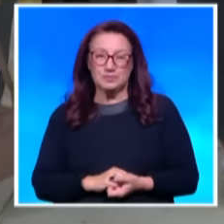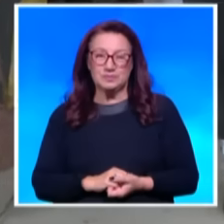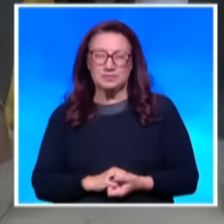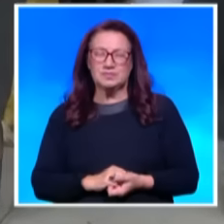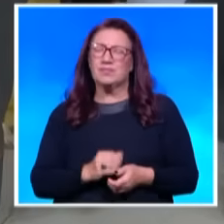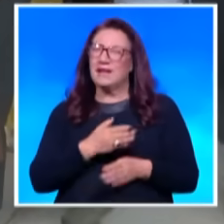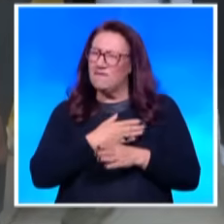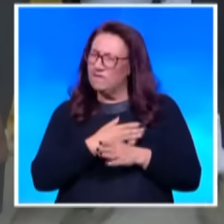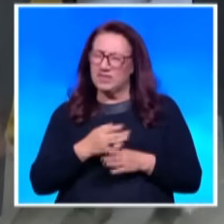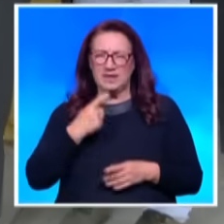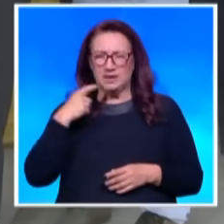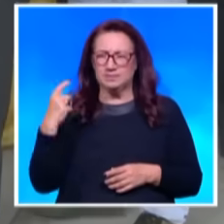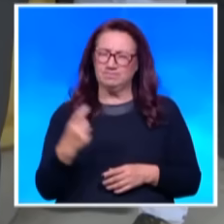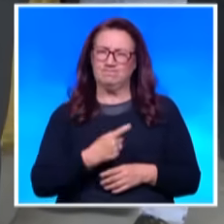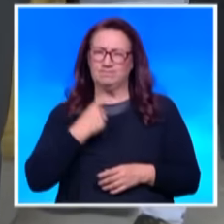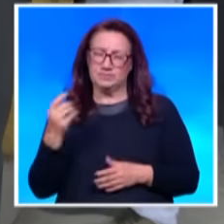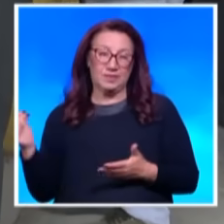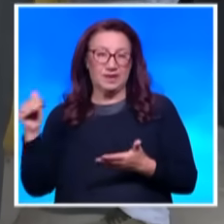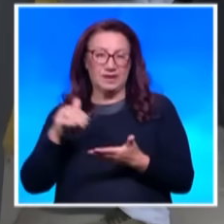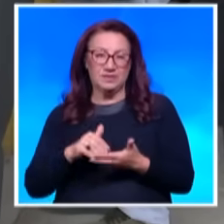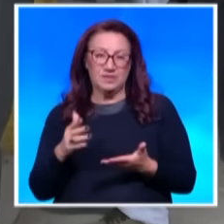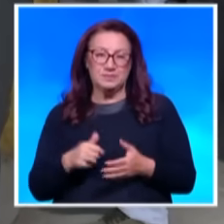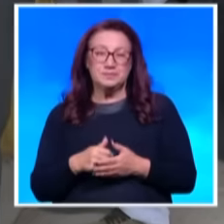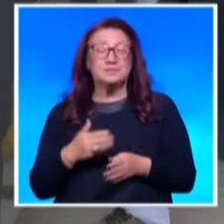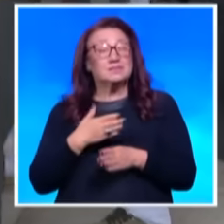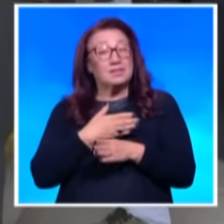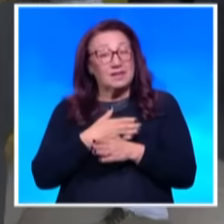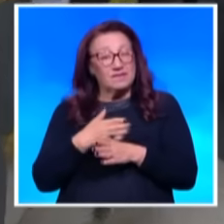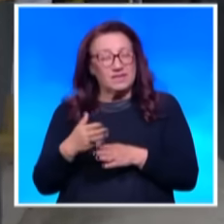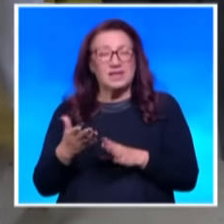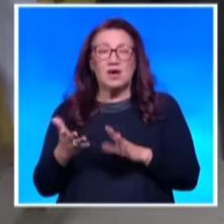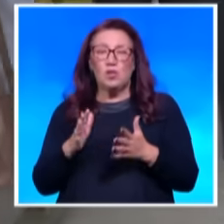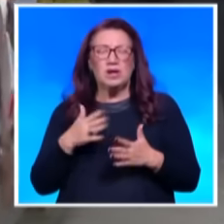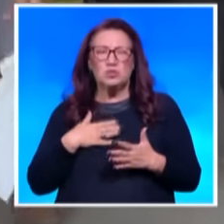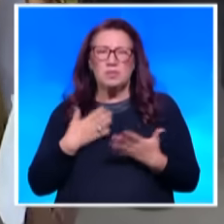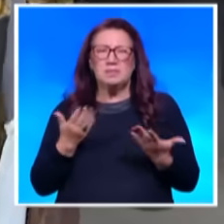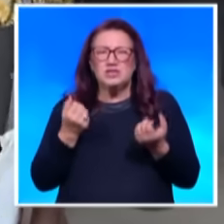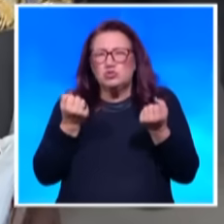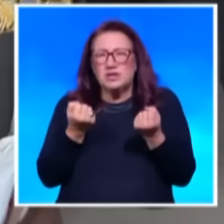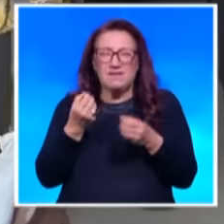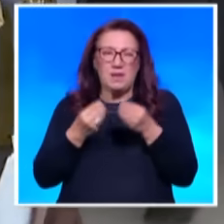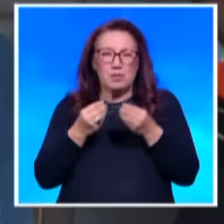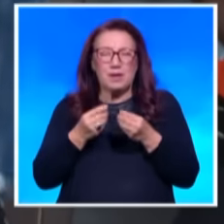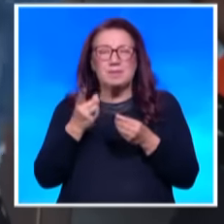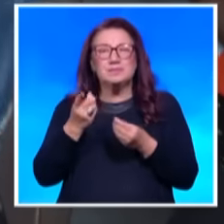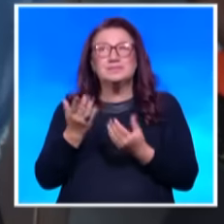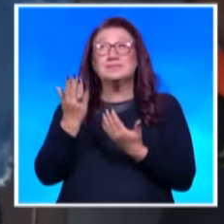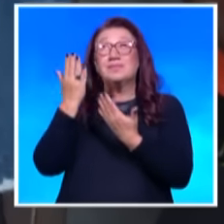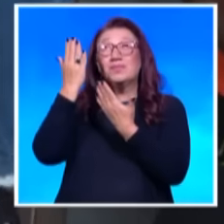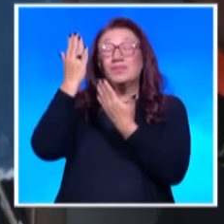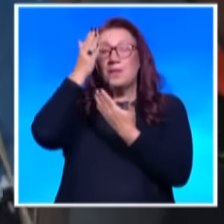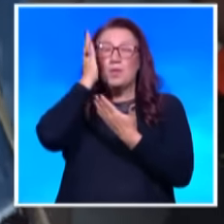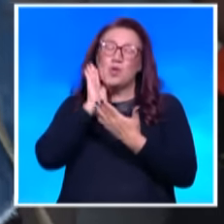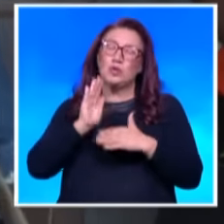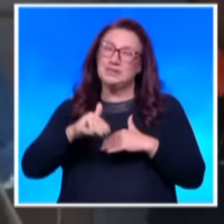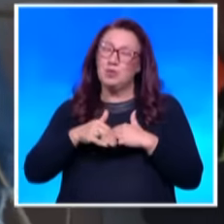Всяка година идвам и всяка година, винаги когато съм имала проблеми здравословни, винаги ми е помагал, който вярва.